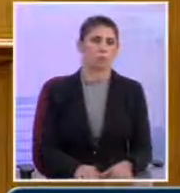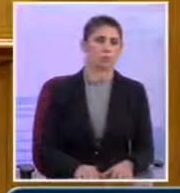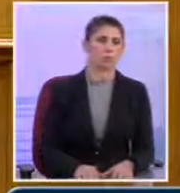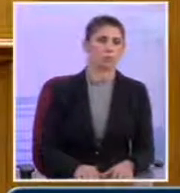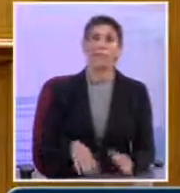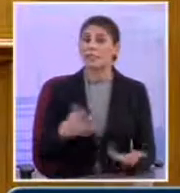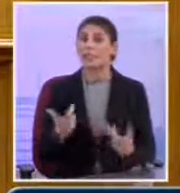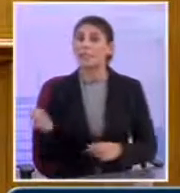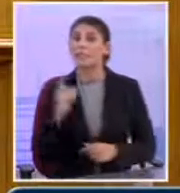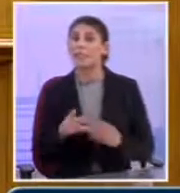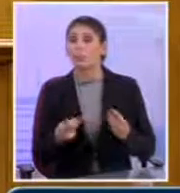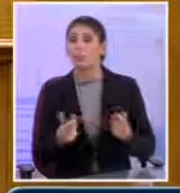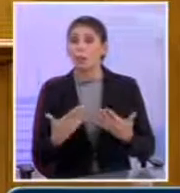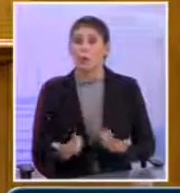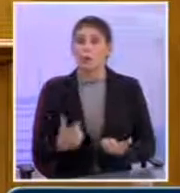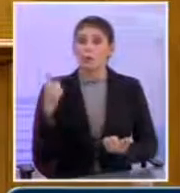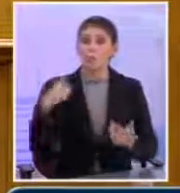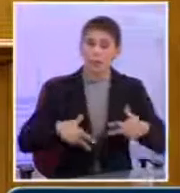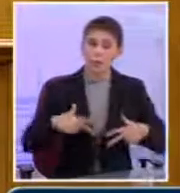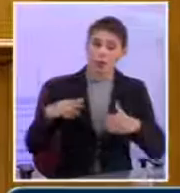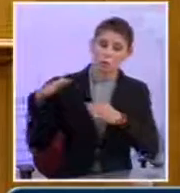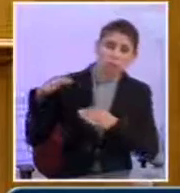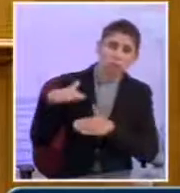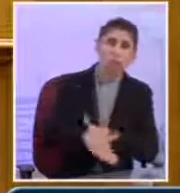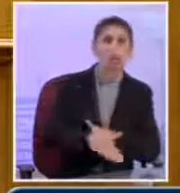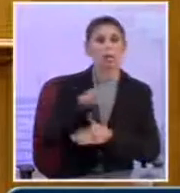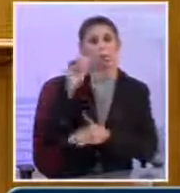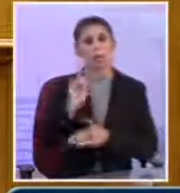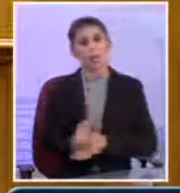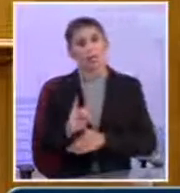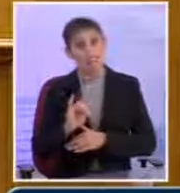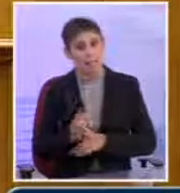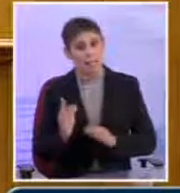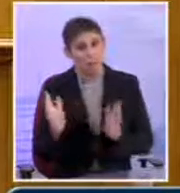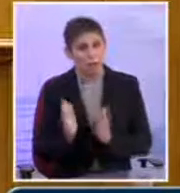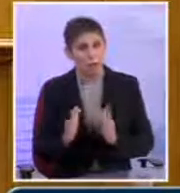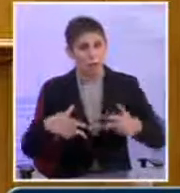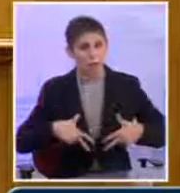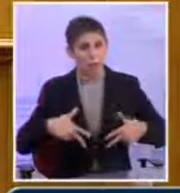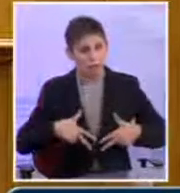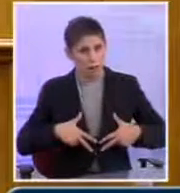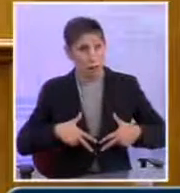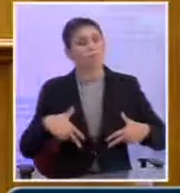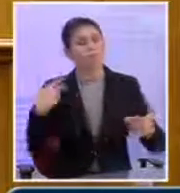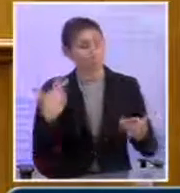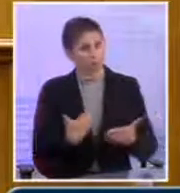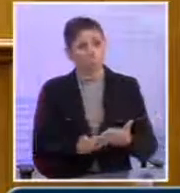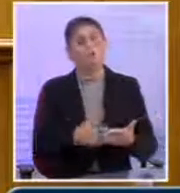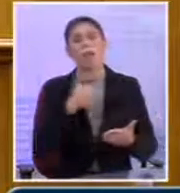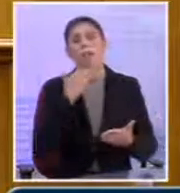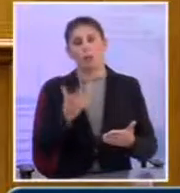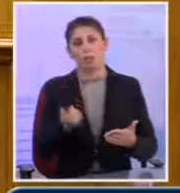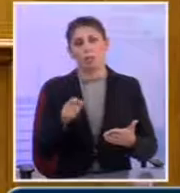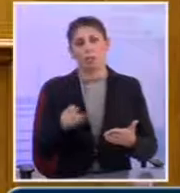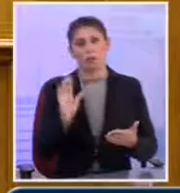η εναλλακτική σε ένα κράτος που καταραίει. Προφανώς ή θα ήταν μικρότερο κράτος και το απέδειξα ότι δεν μπορεί να γίνει